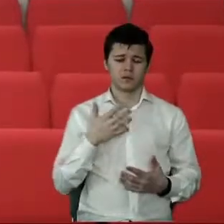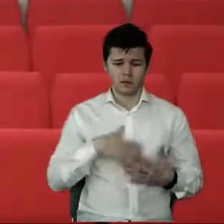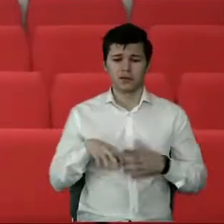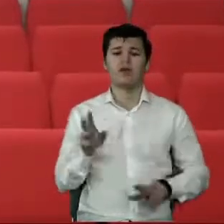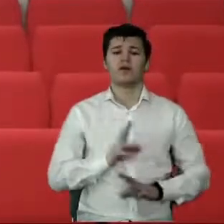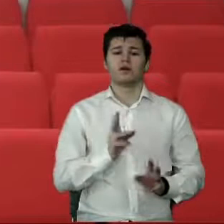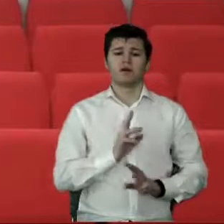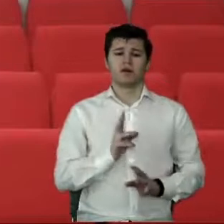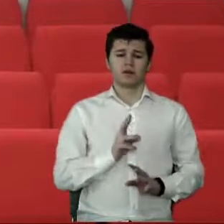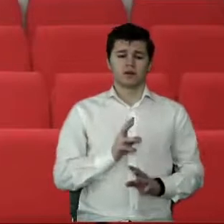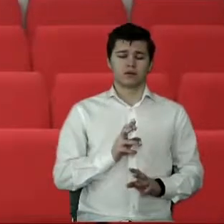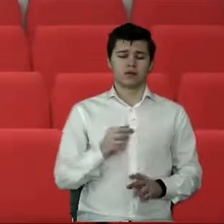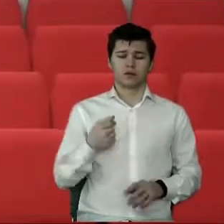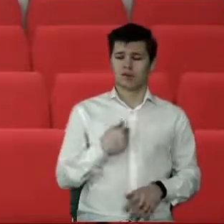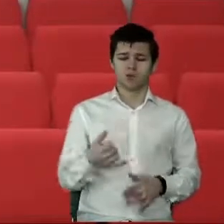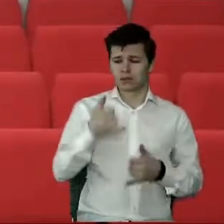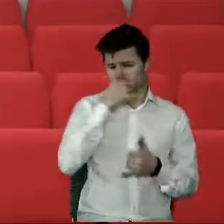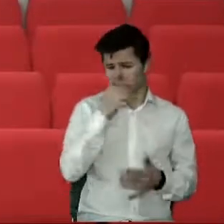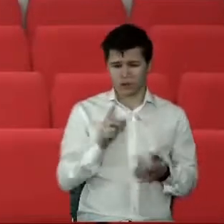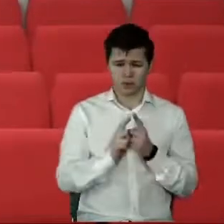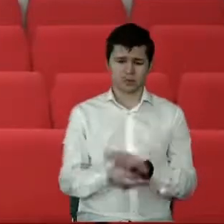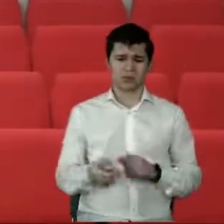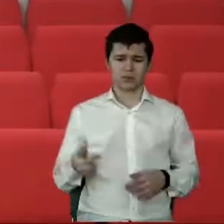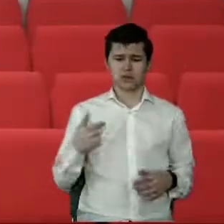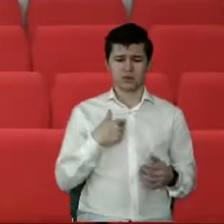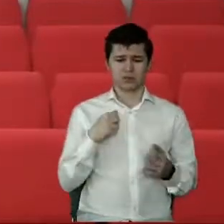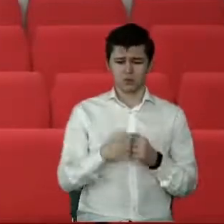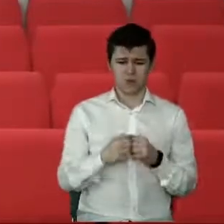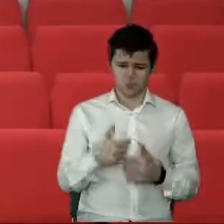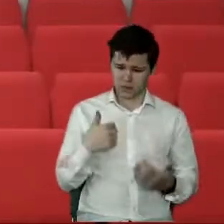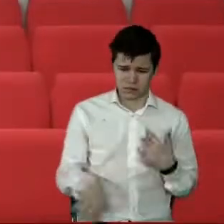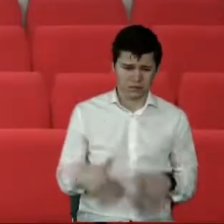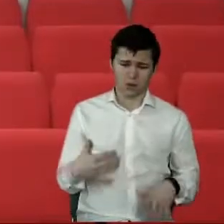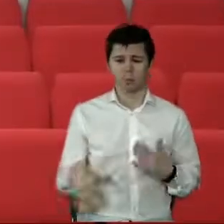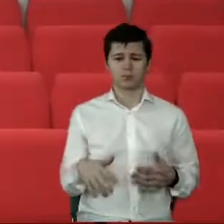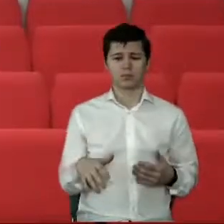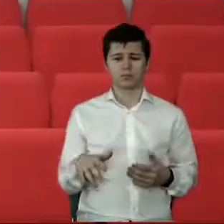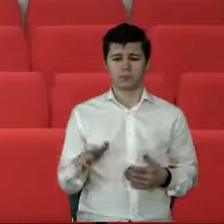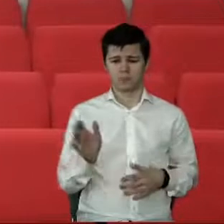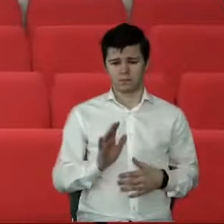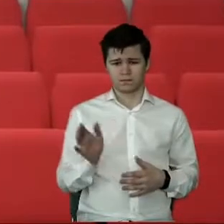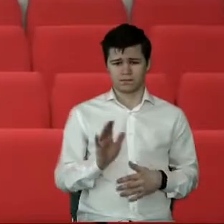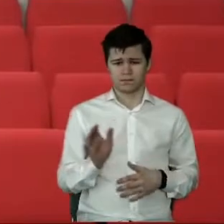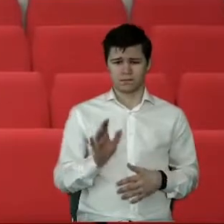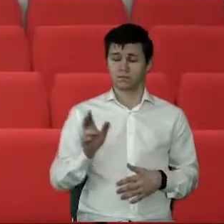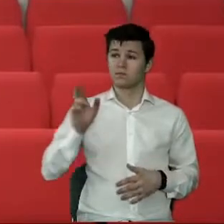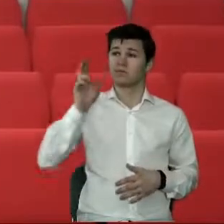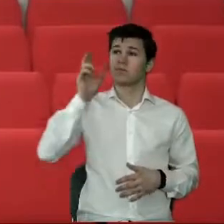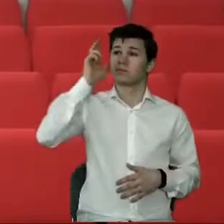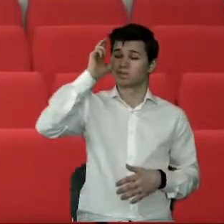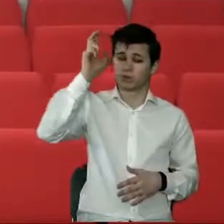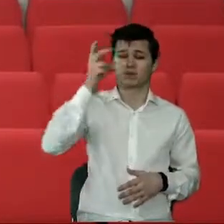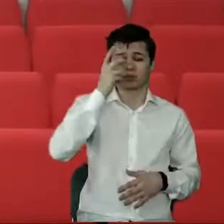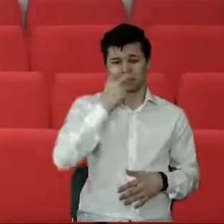можем поменять. Вот я не Илия, и моя молитва ничтожна перед Господом. Нет, не так. Твоя и моя молитва, они важны